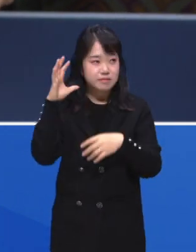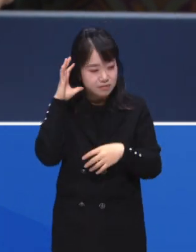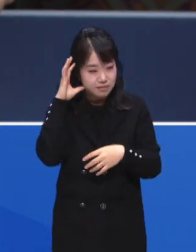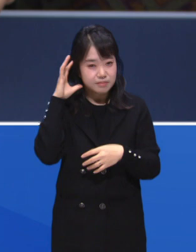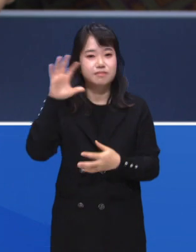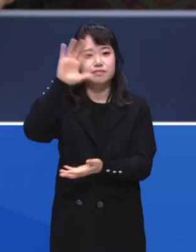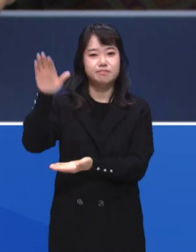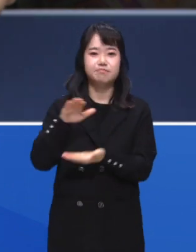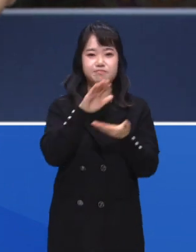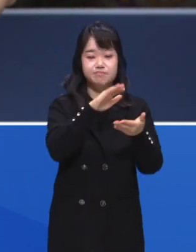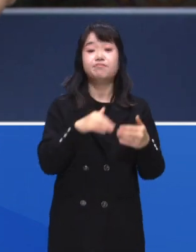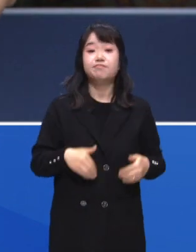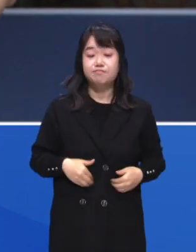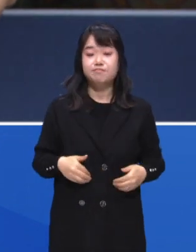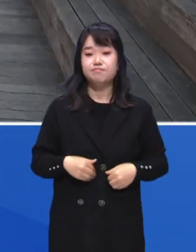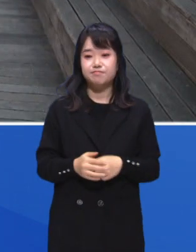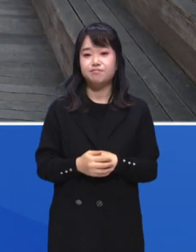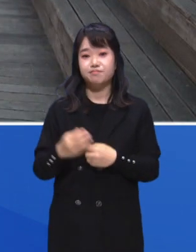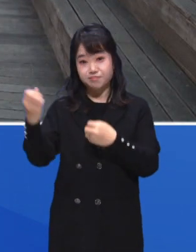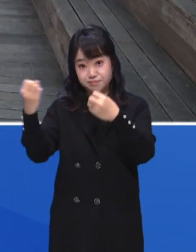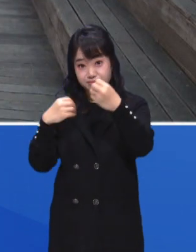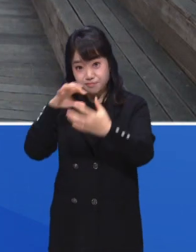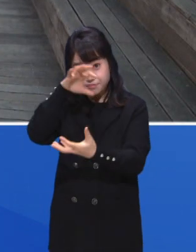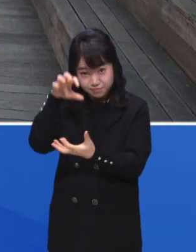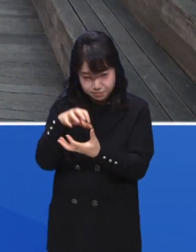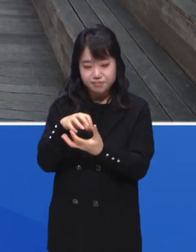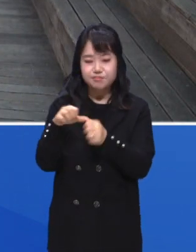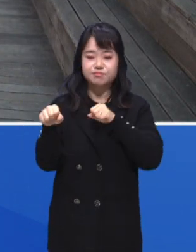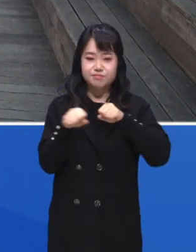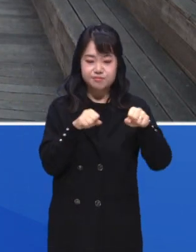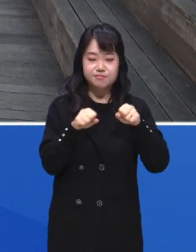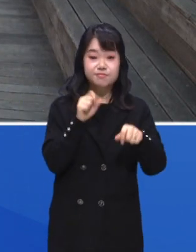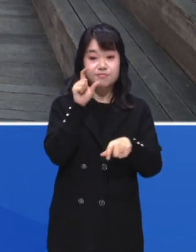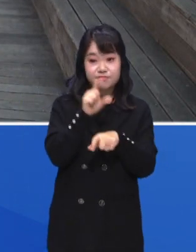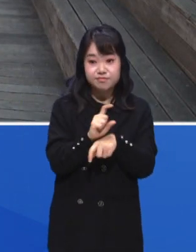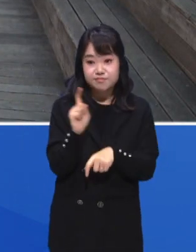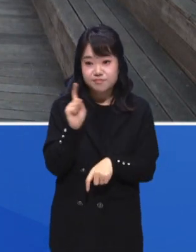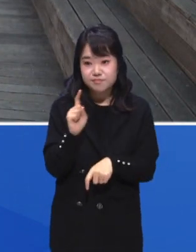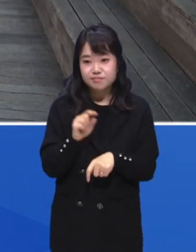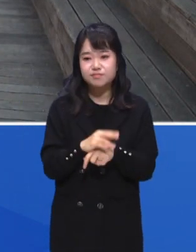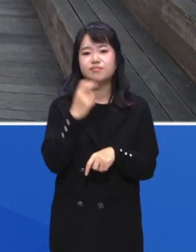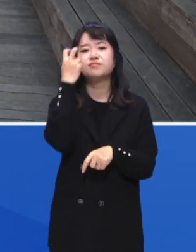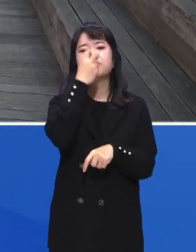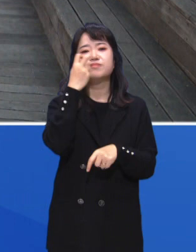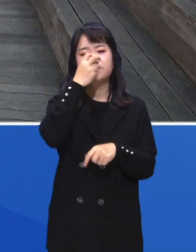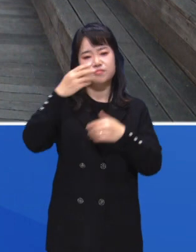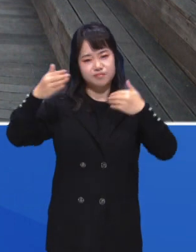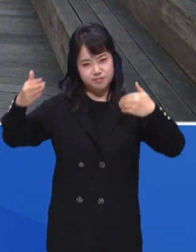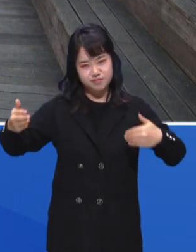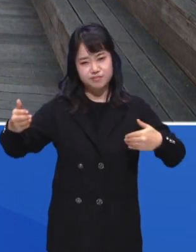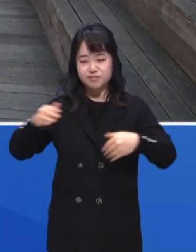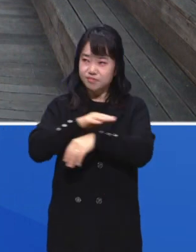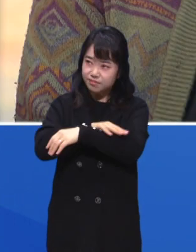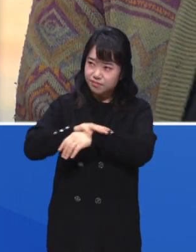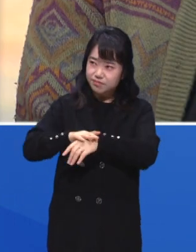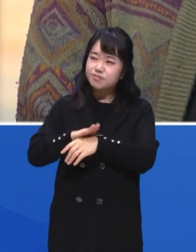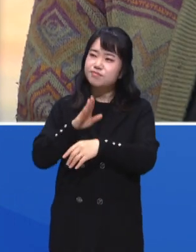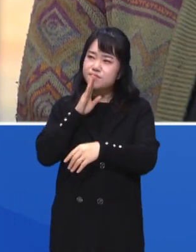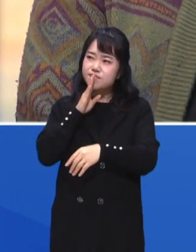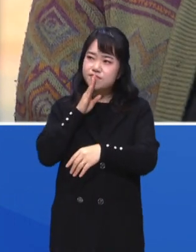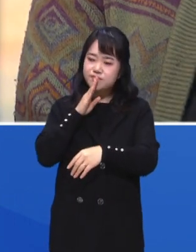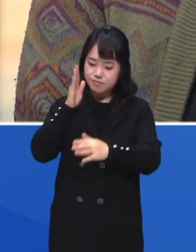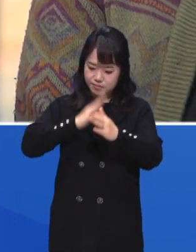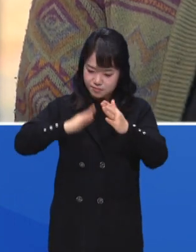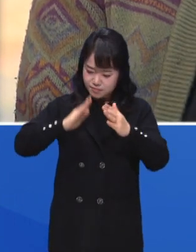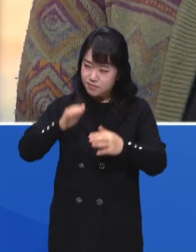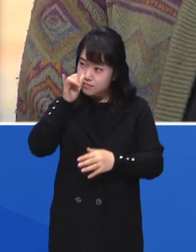보고요 그런 의견들을 좀 모아내는 작업들을 하고이 검토 과정이 객관적으로 유지될 수 있도록